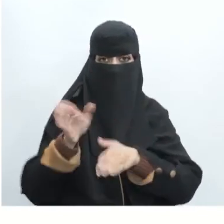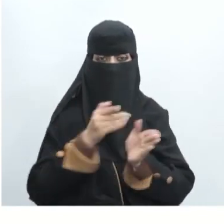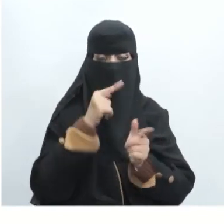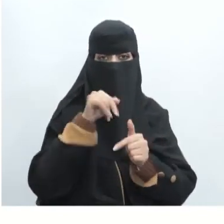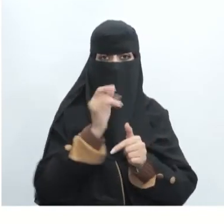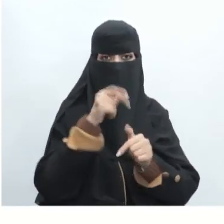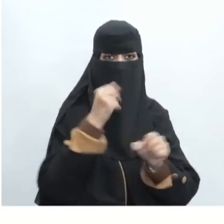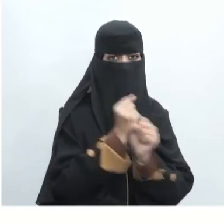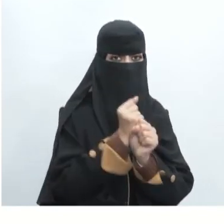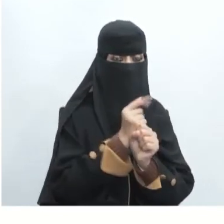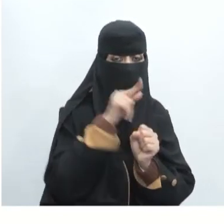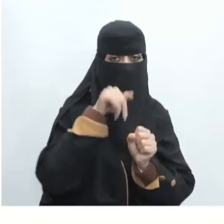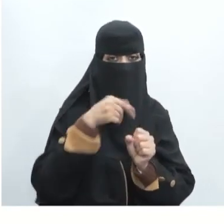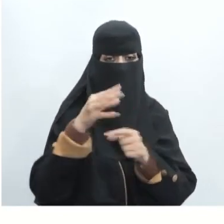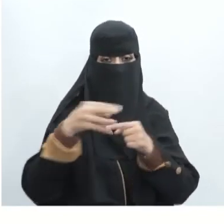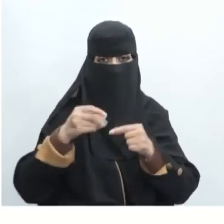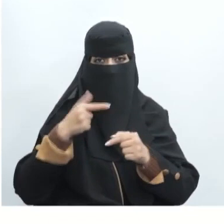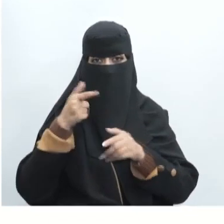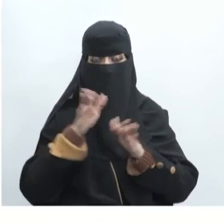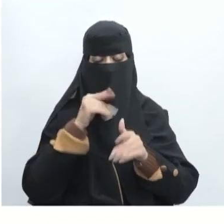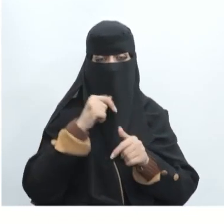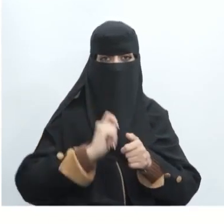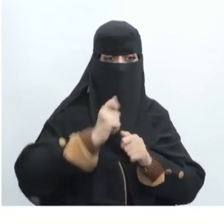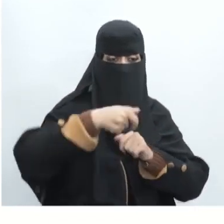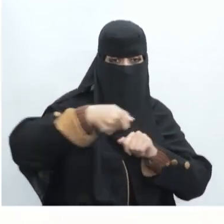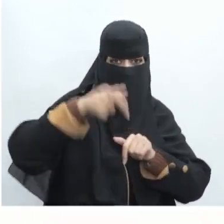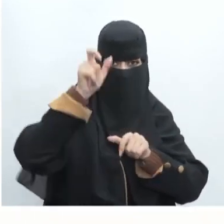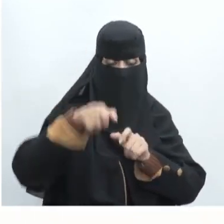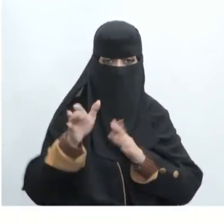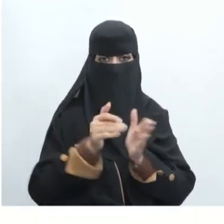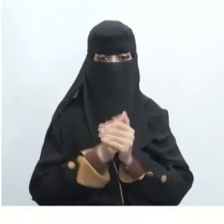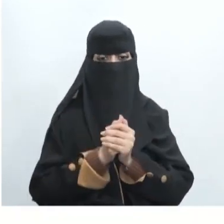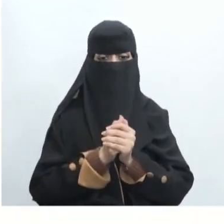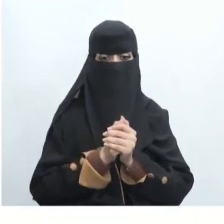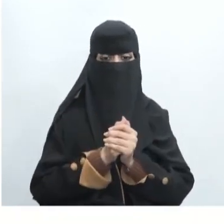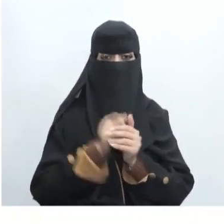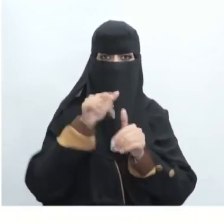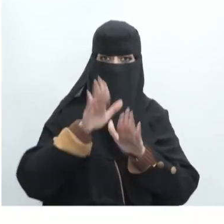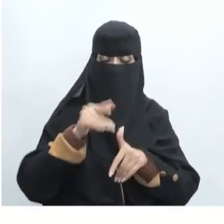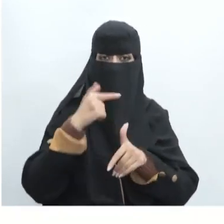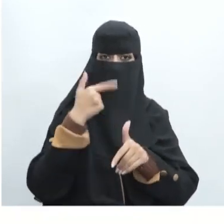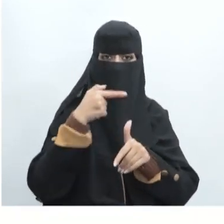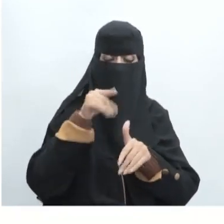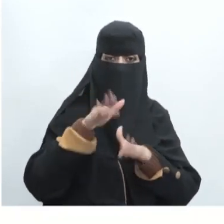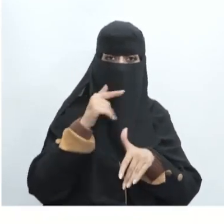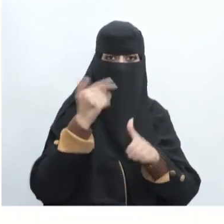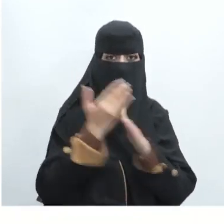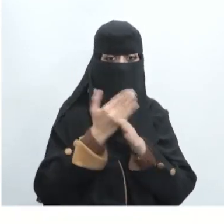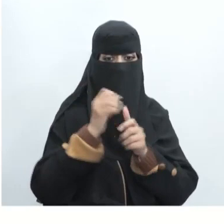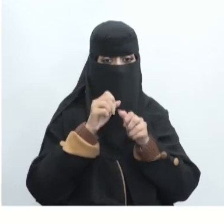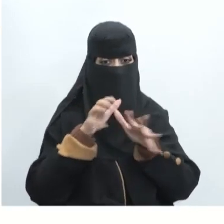من المهن الاقل دخلا للفرد ايضا تحدثنا عن اسباب